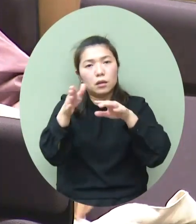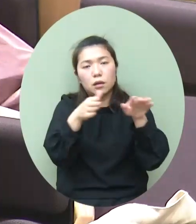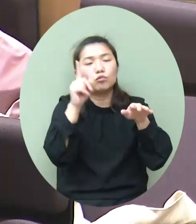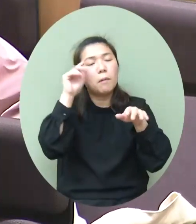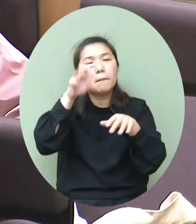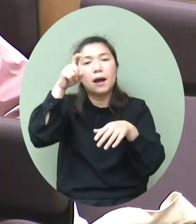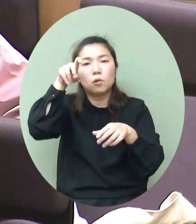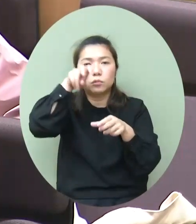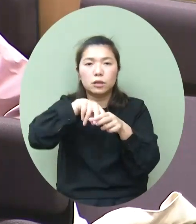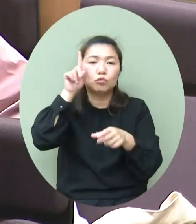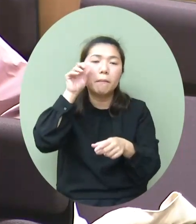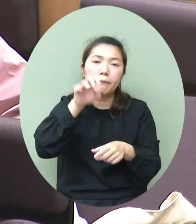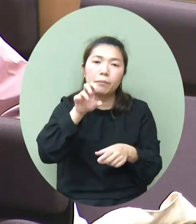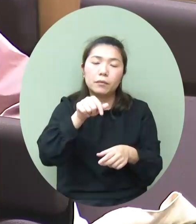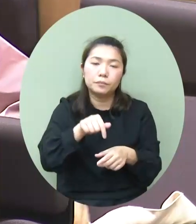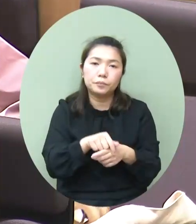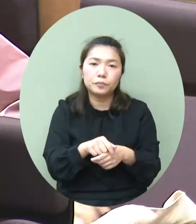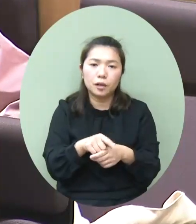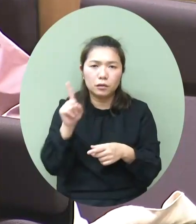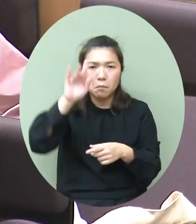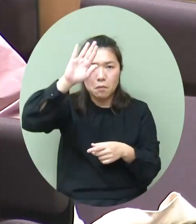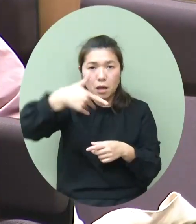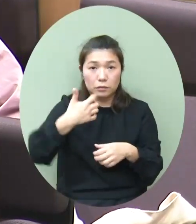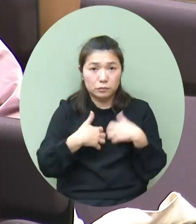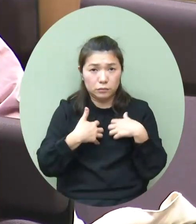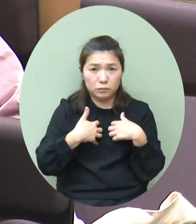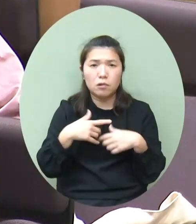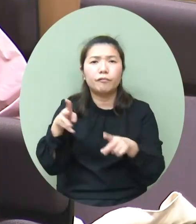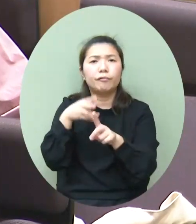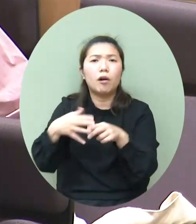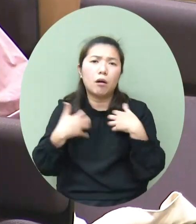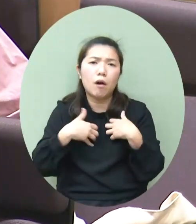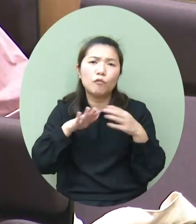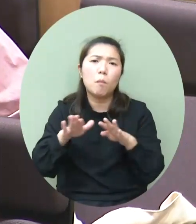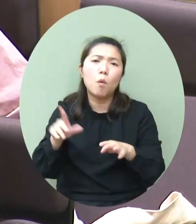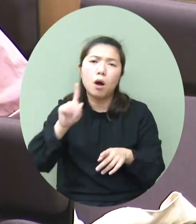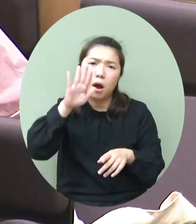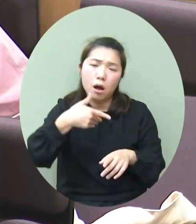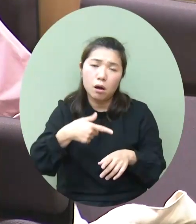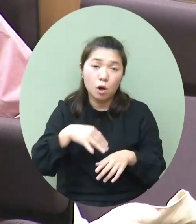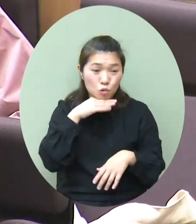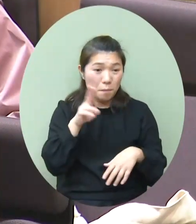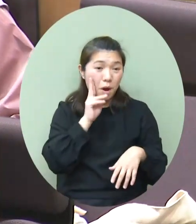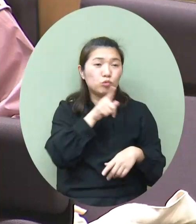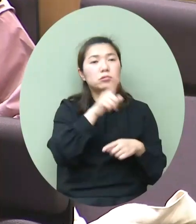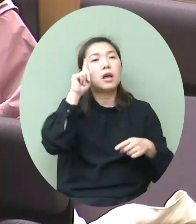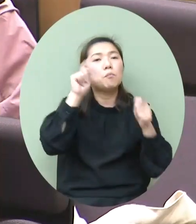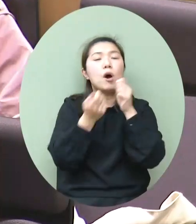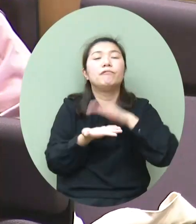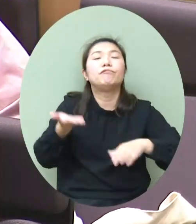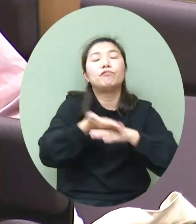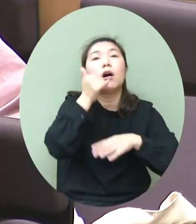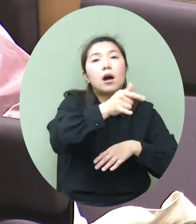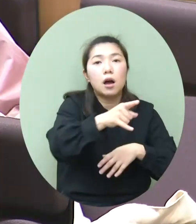者？九龙西医院方面，我想问如何界定紧急非紧急？